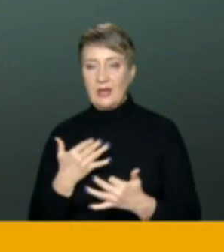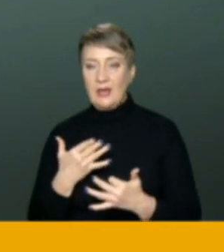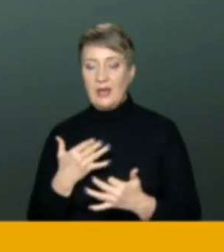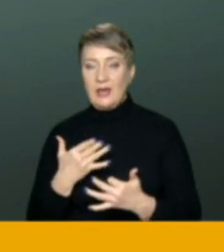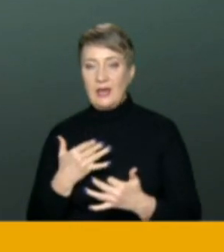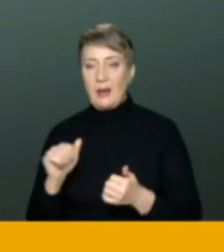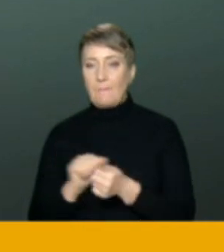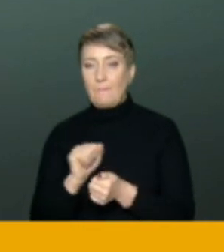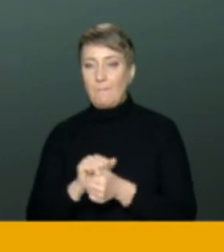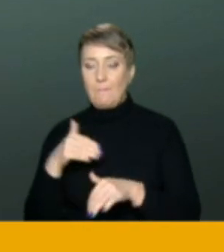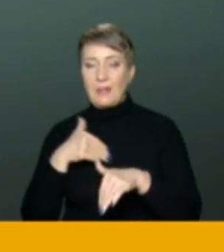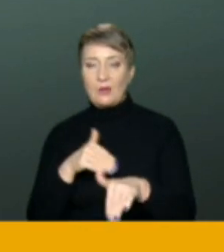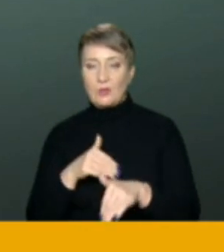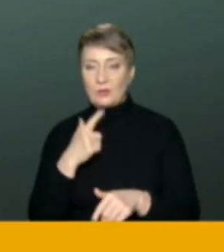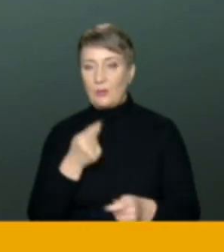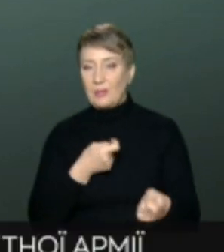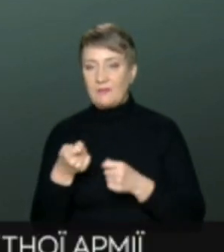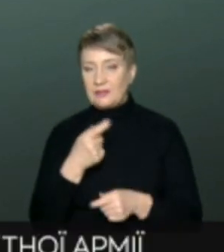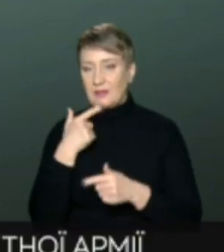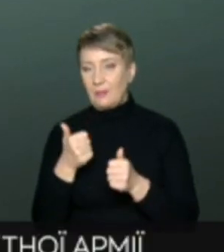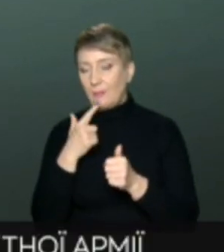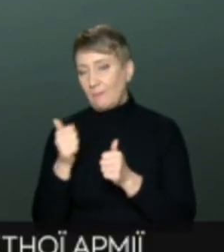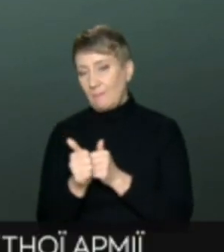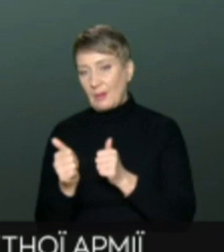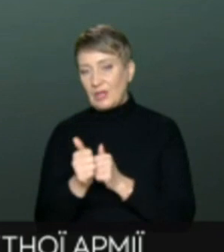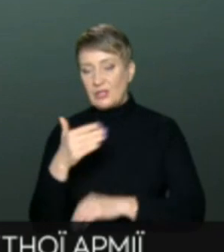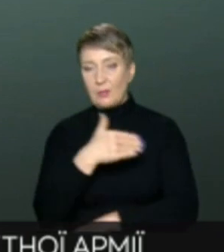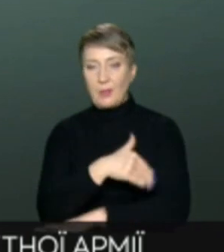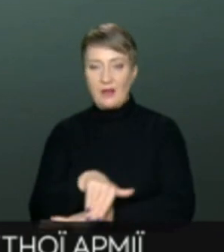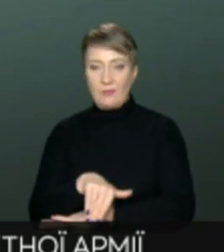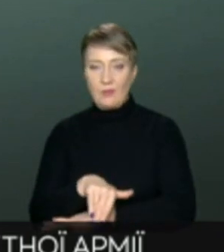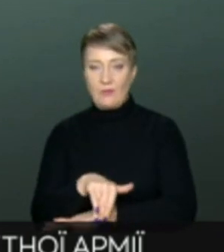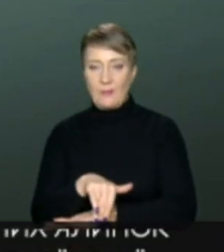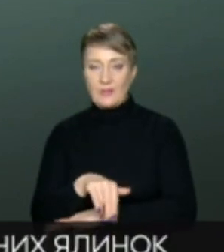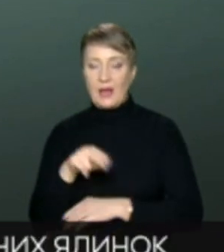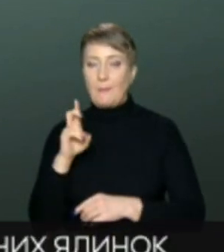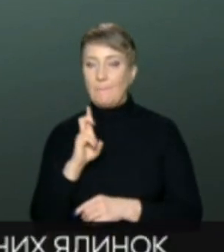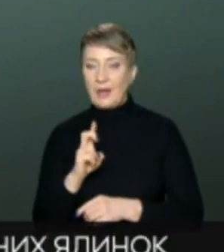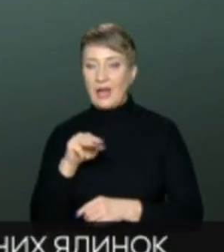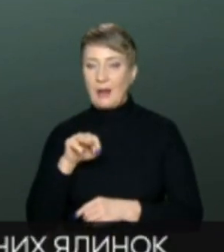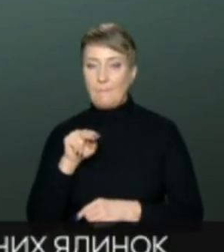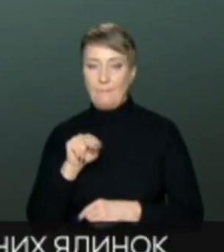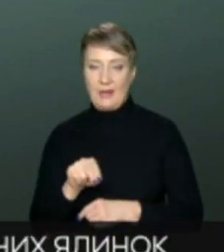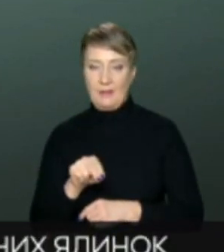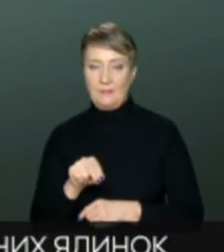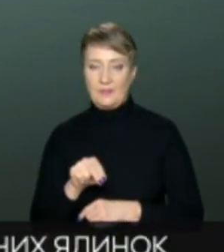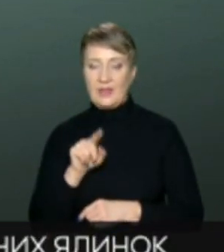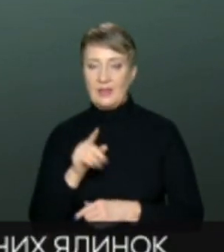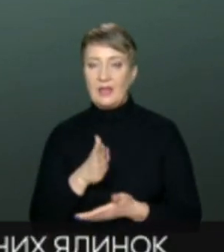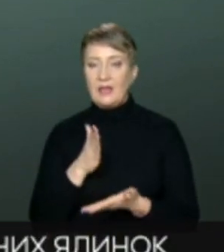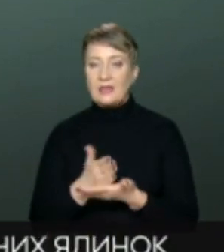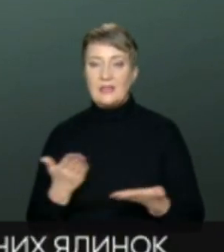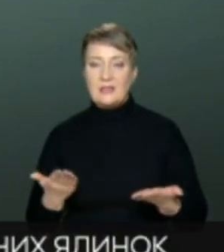только подвозить пехоту поближе к линии боевого соприкосновения. А БМП, главное отличие, это как раз то, что у нее есть